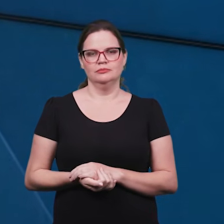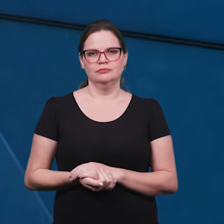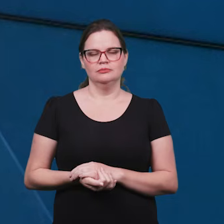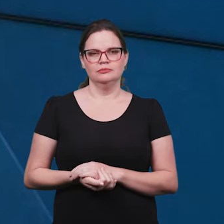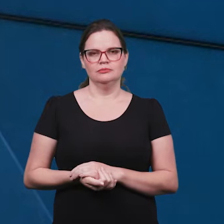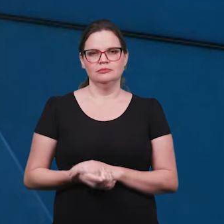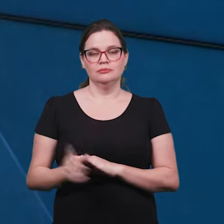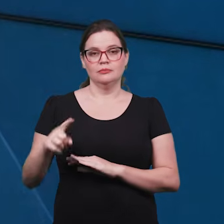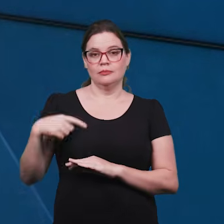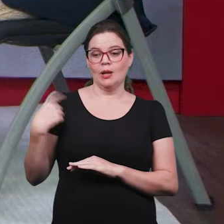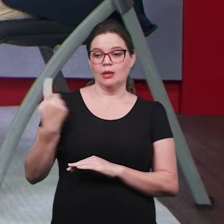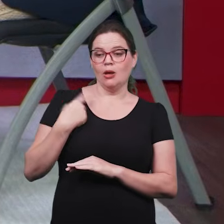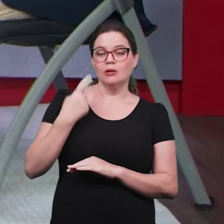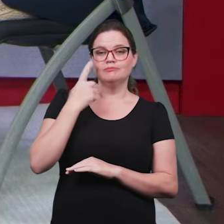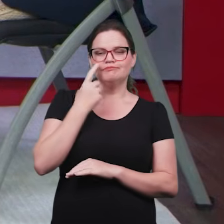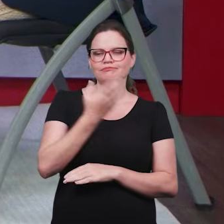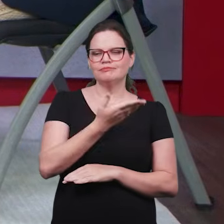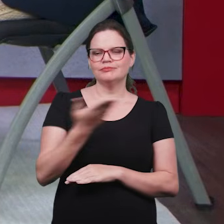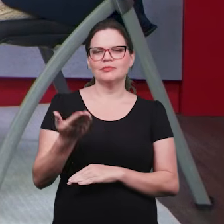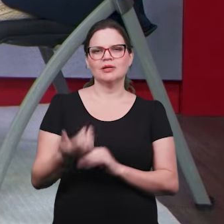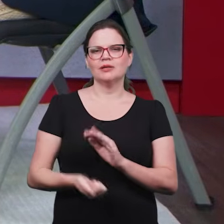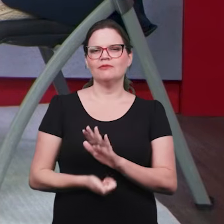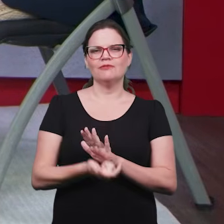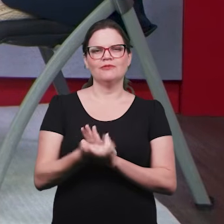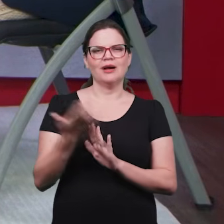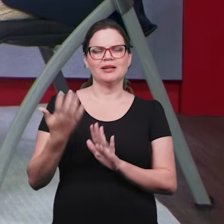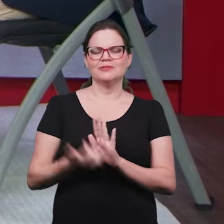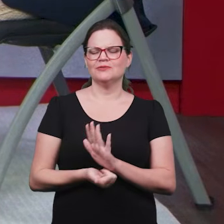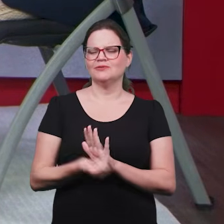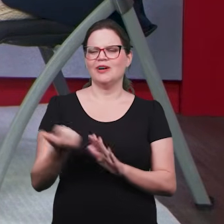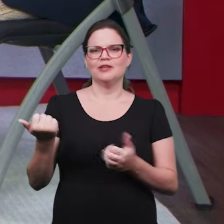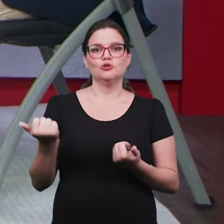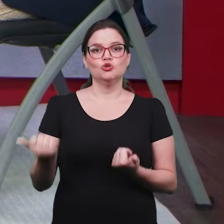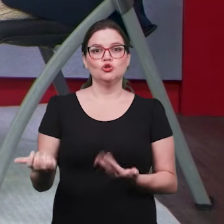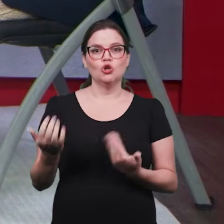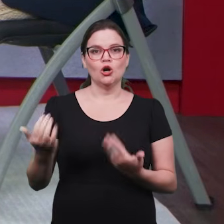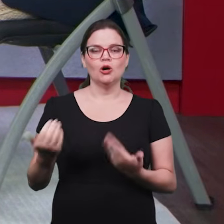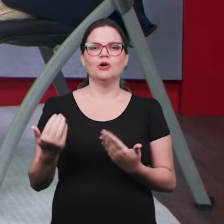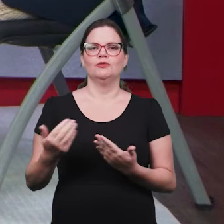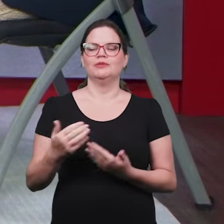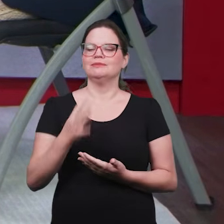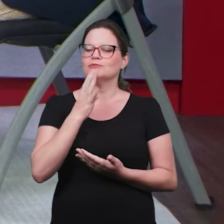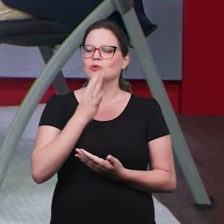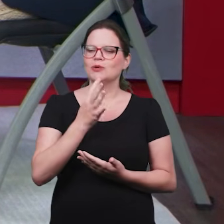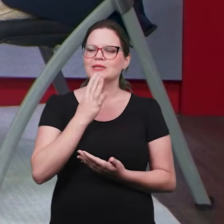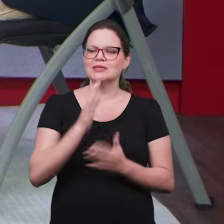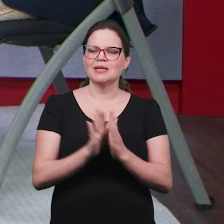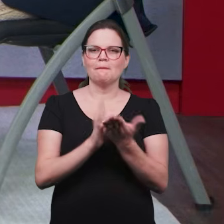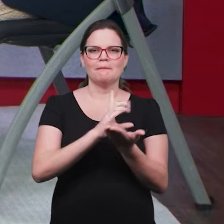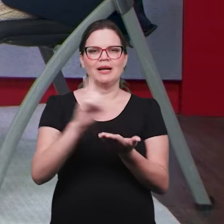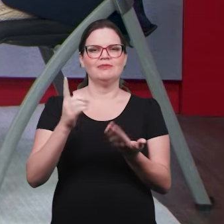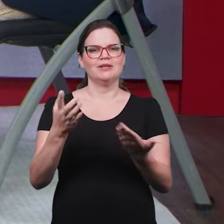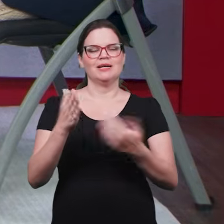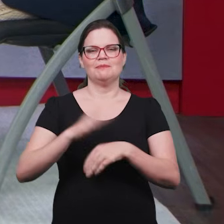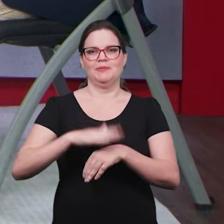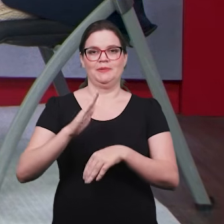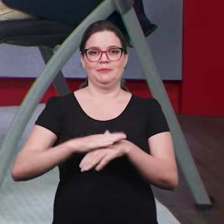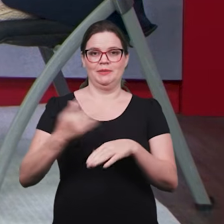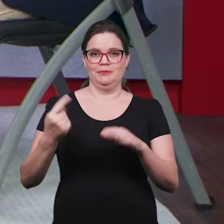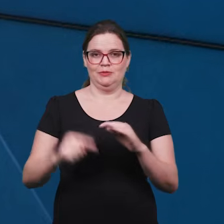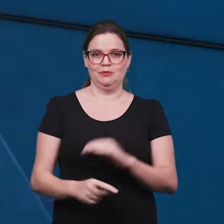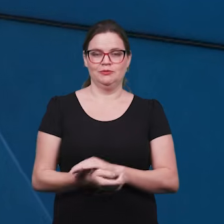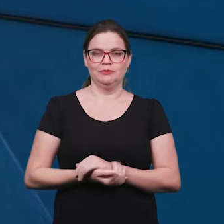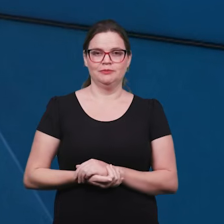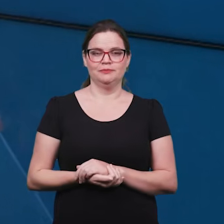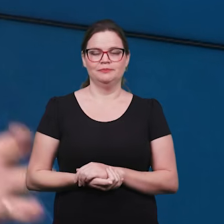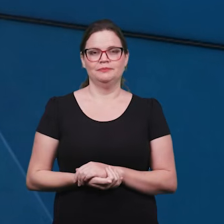в глубину в Библии. E nós vimos também que muito e muito mais jovens, eles se aprofundam no conhecimento da